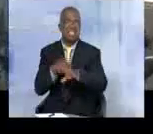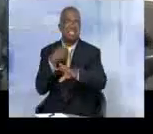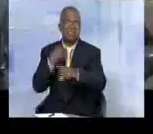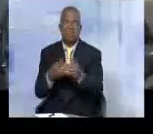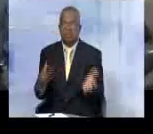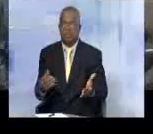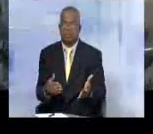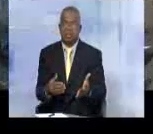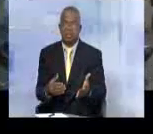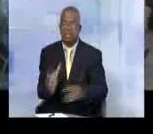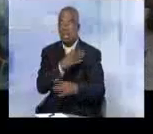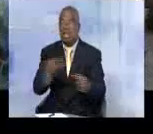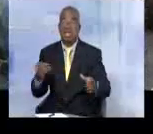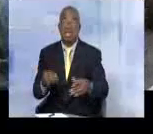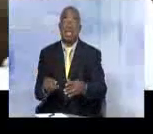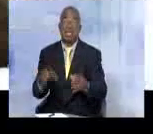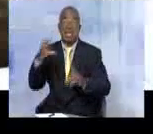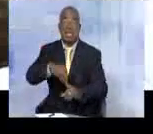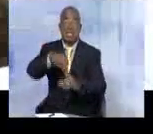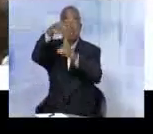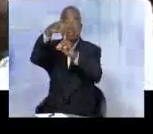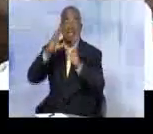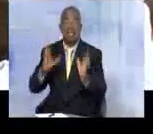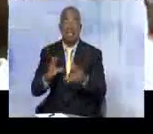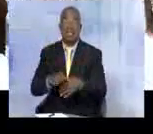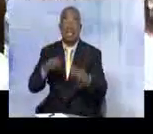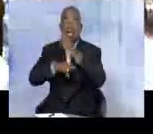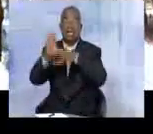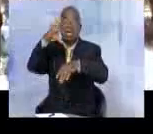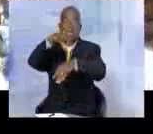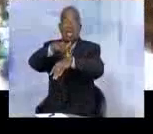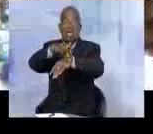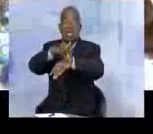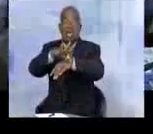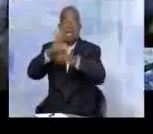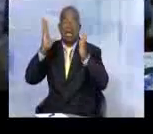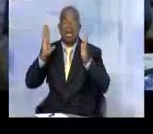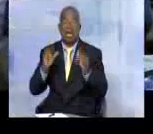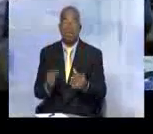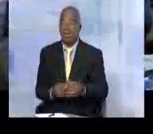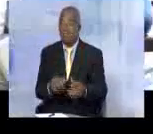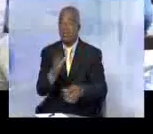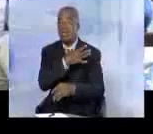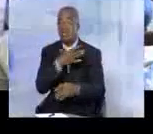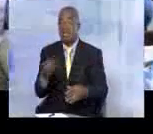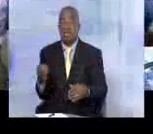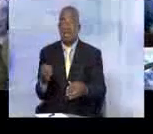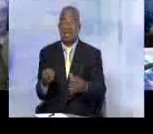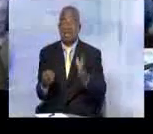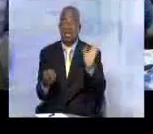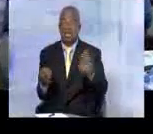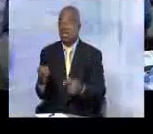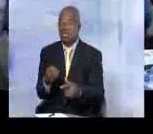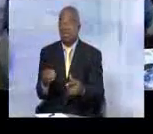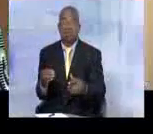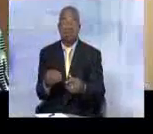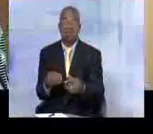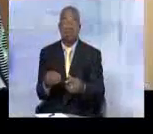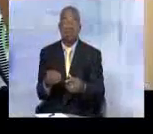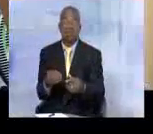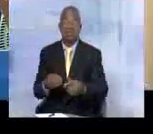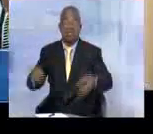répondre plusieurs experts géographes. Ils y réfléchissent en ce moment même à Abidjan, à l'initiative de l'Institut de géographie tropicale,